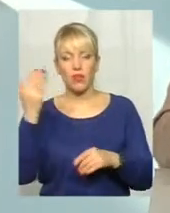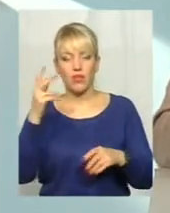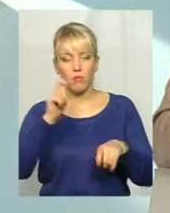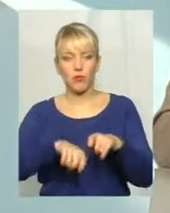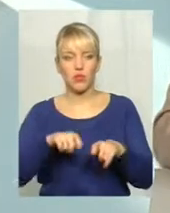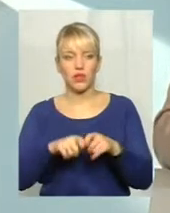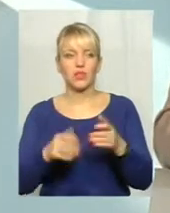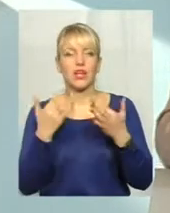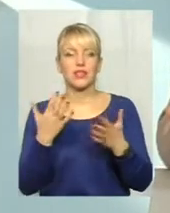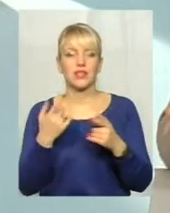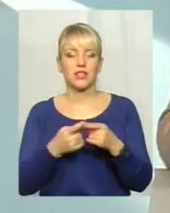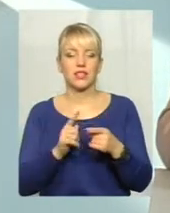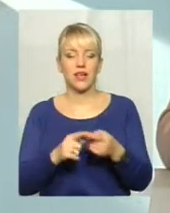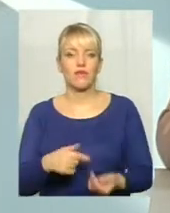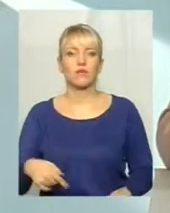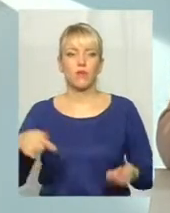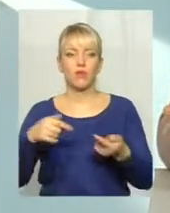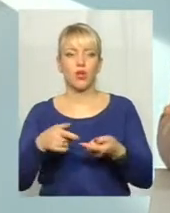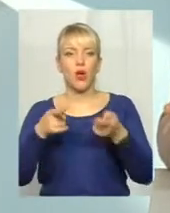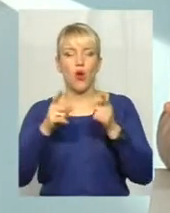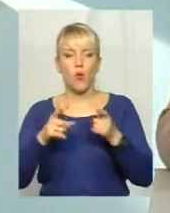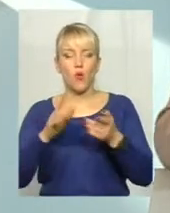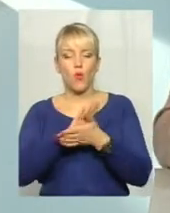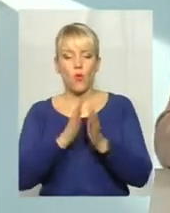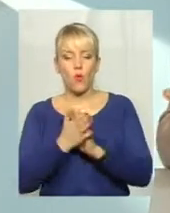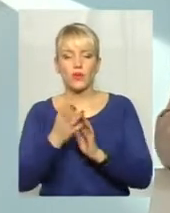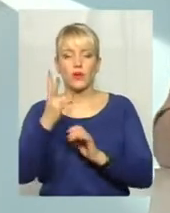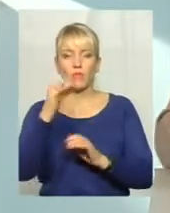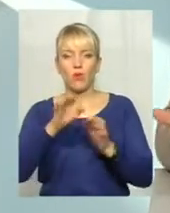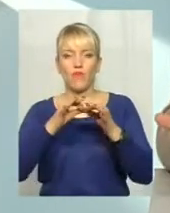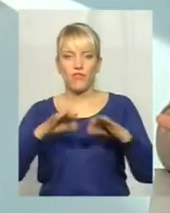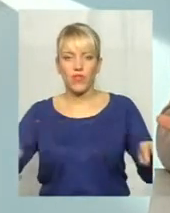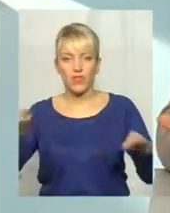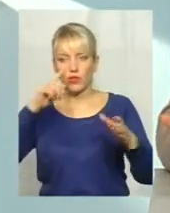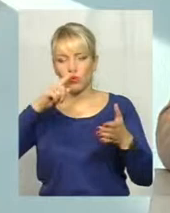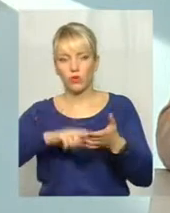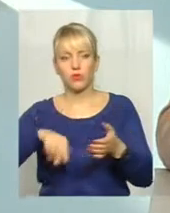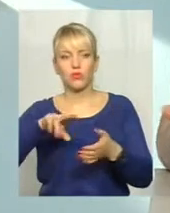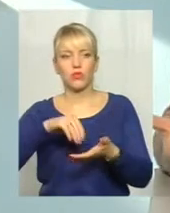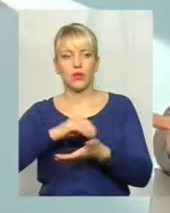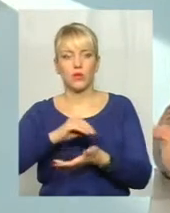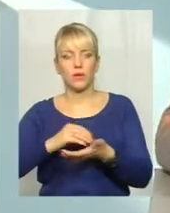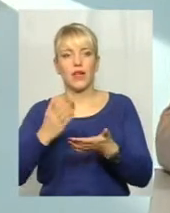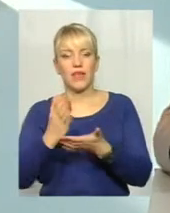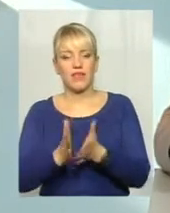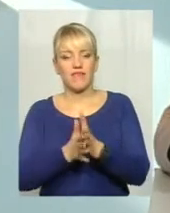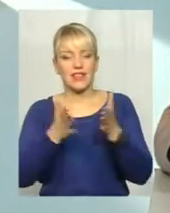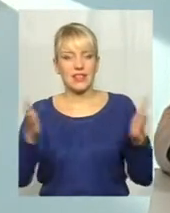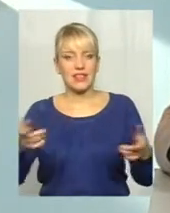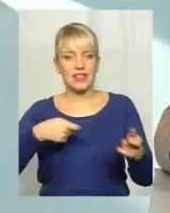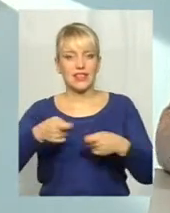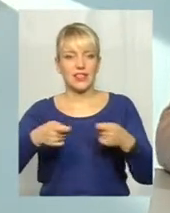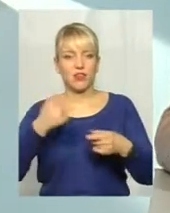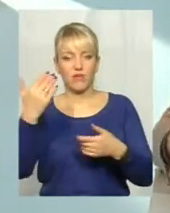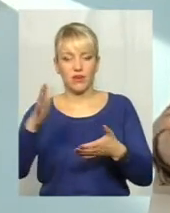відповідає угоді про рівний доступ до закупівель. Тобто є відкритий ринок, стоп, ви ж підписували угоду про відкритий